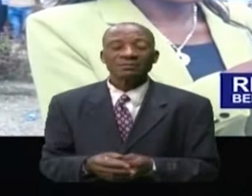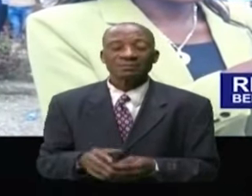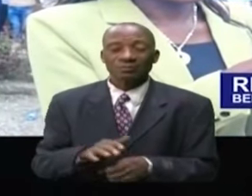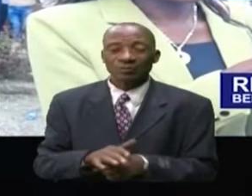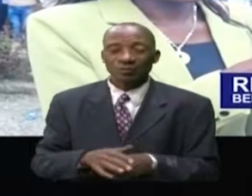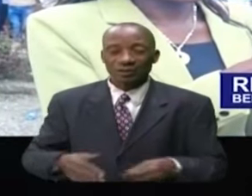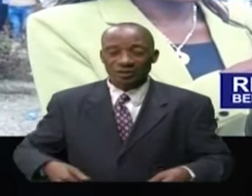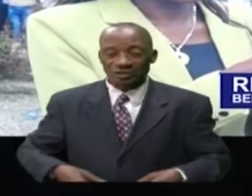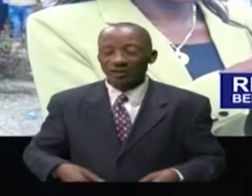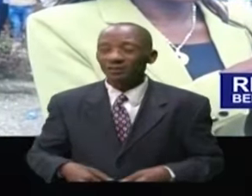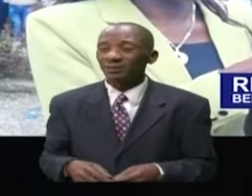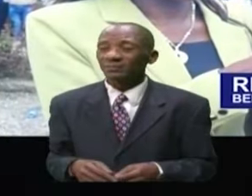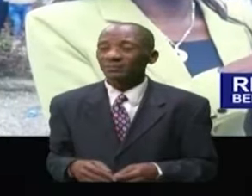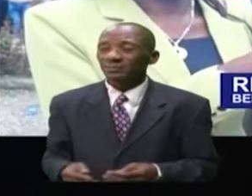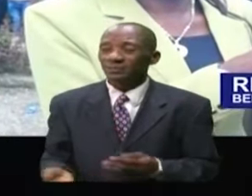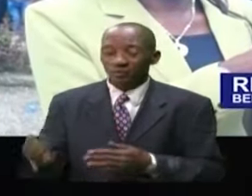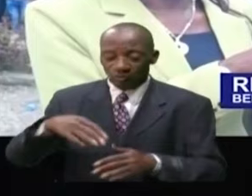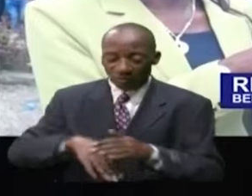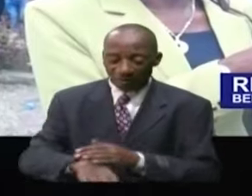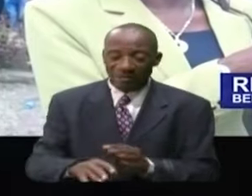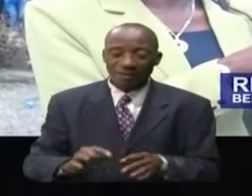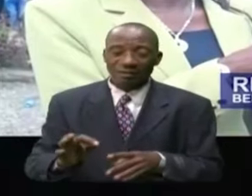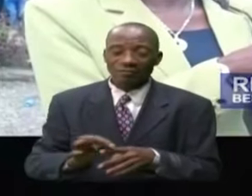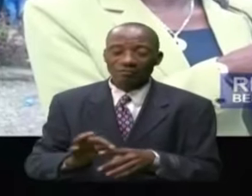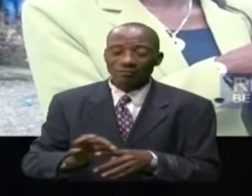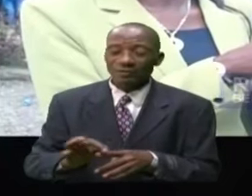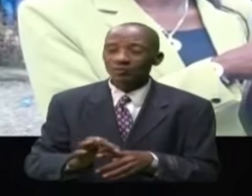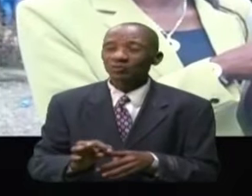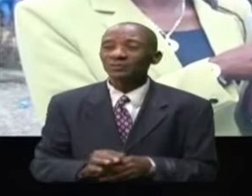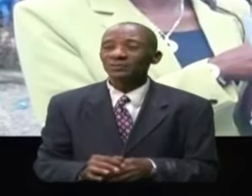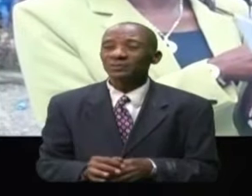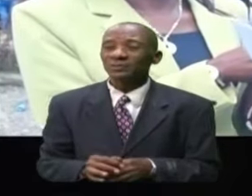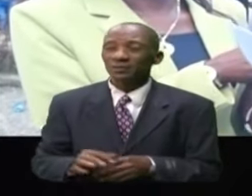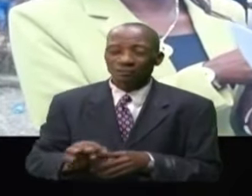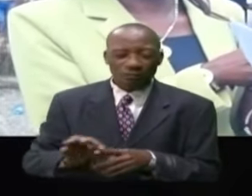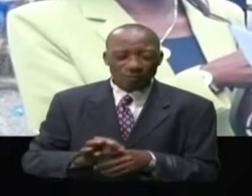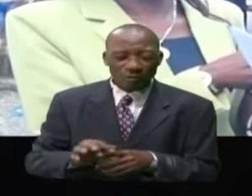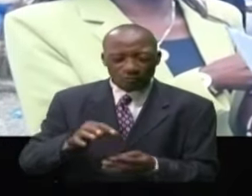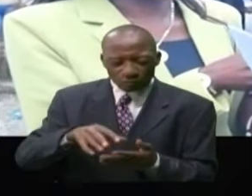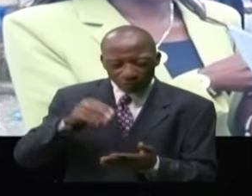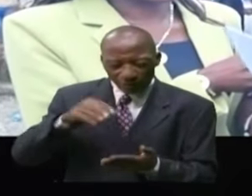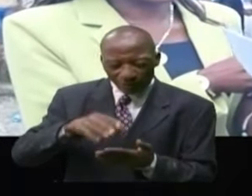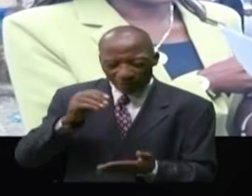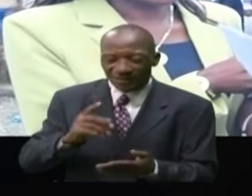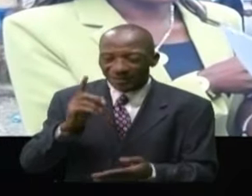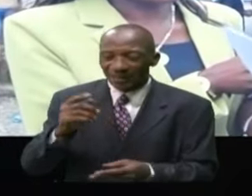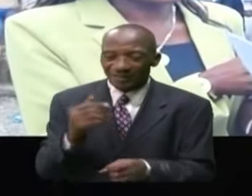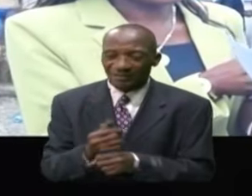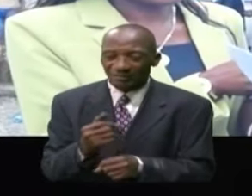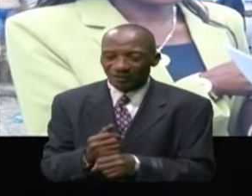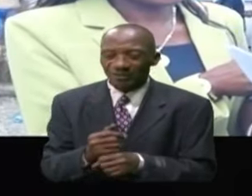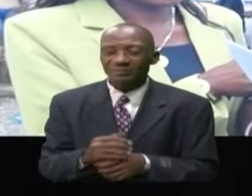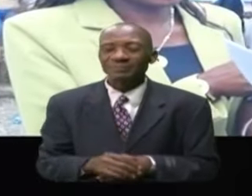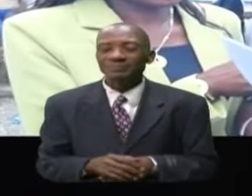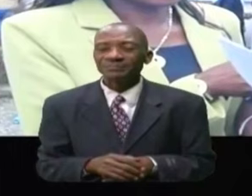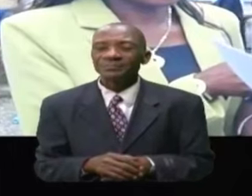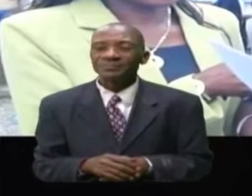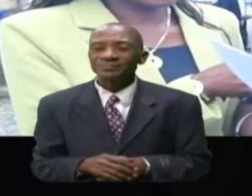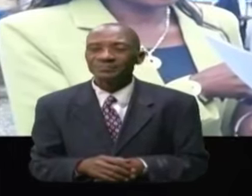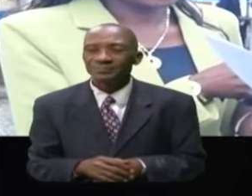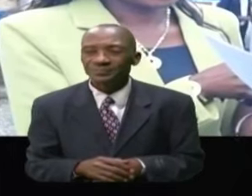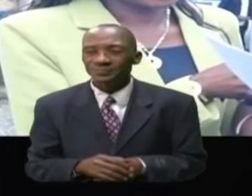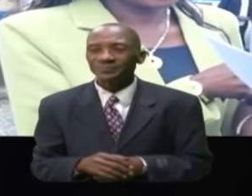l'école et les formateurs nous ont donné ce qui a été à leur pouvoir. La fondation Rémi